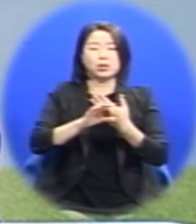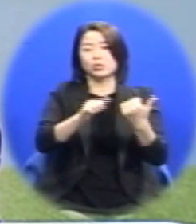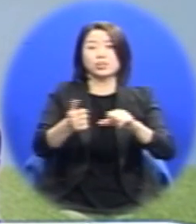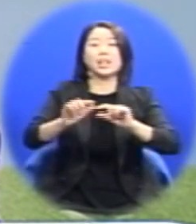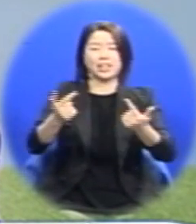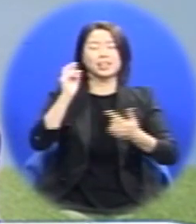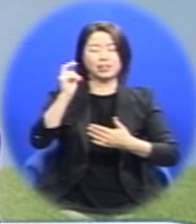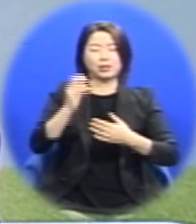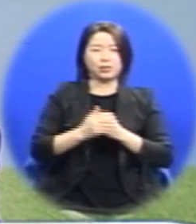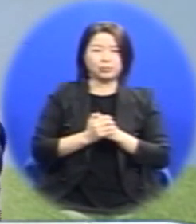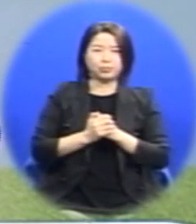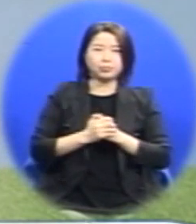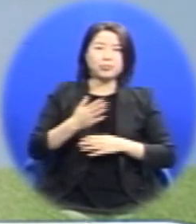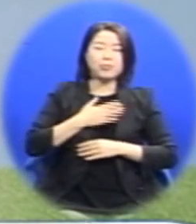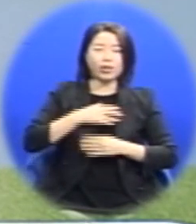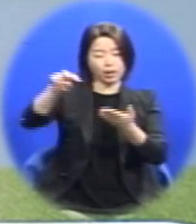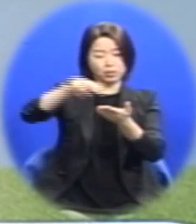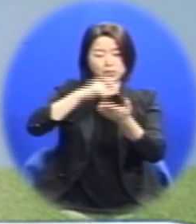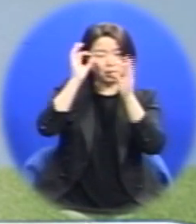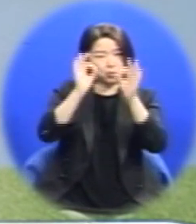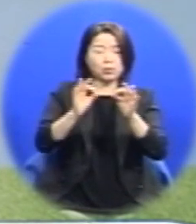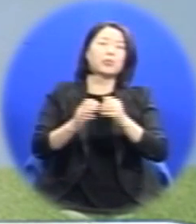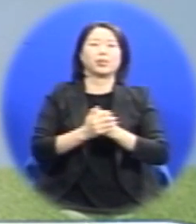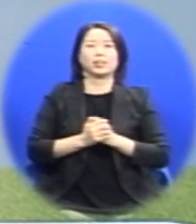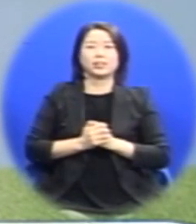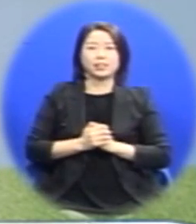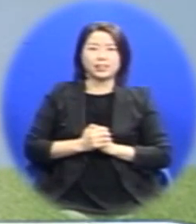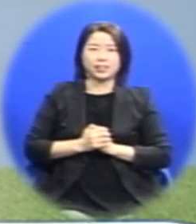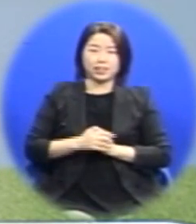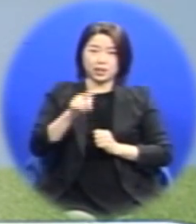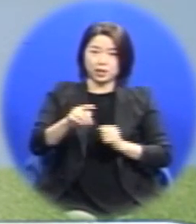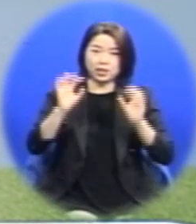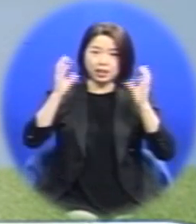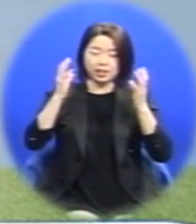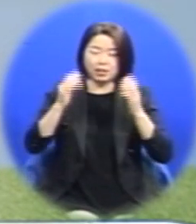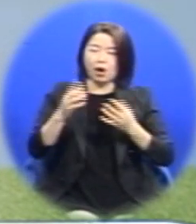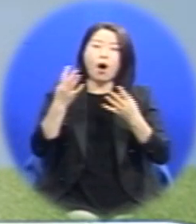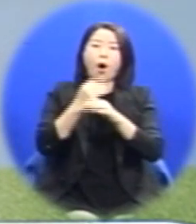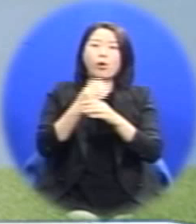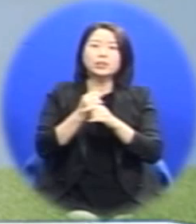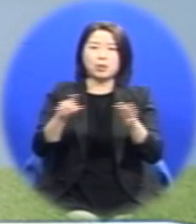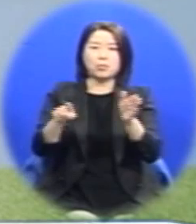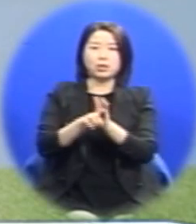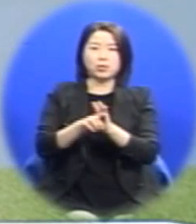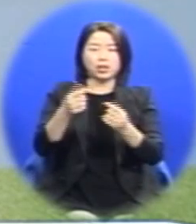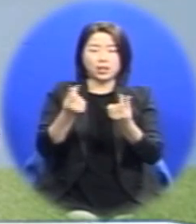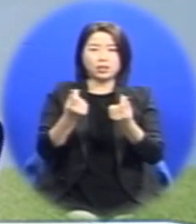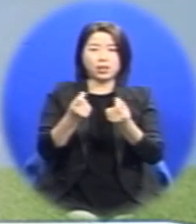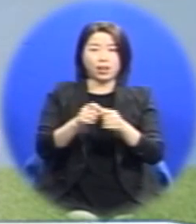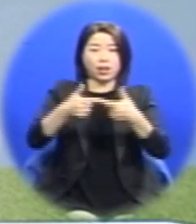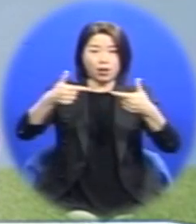거예요. 제가 그 문자를 받아보고 이 아이가 언제 이렇게 믿음이 자랐나 하는